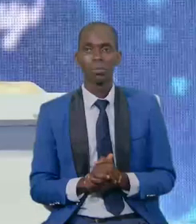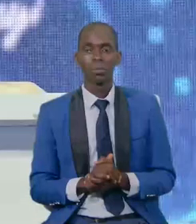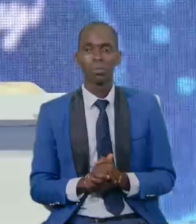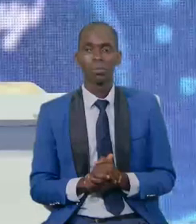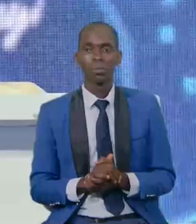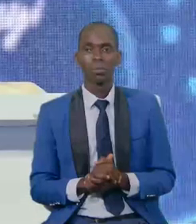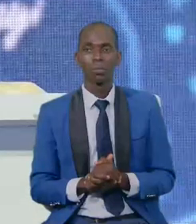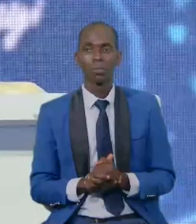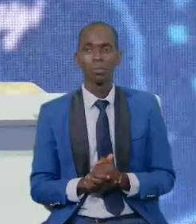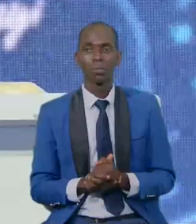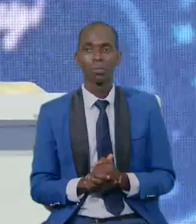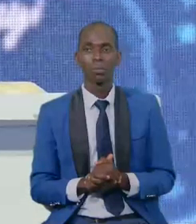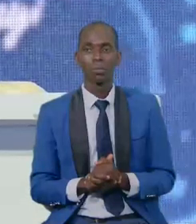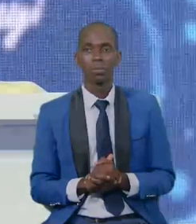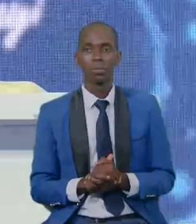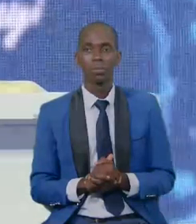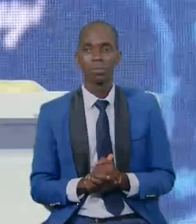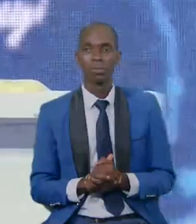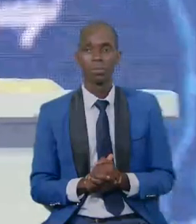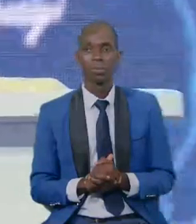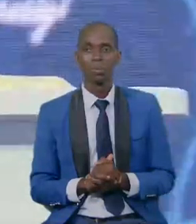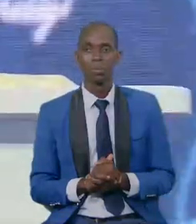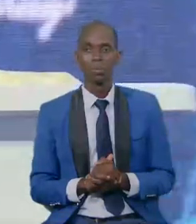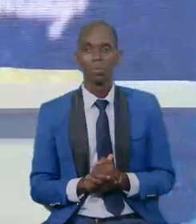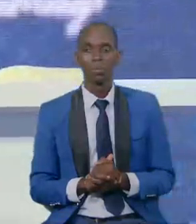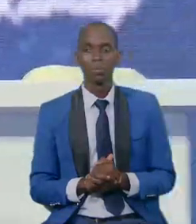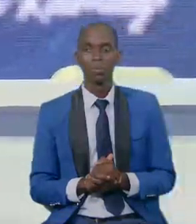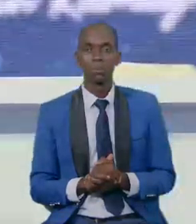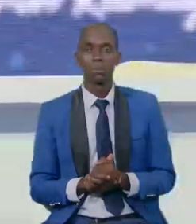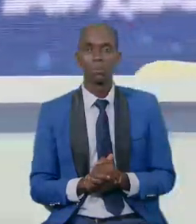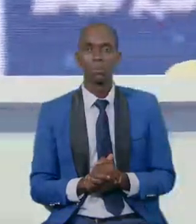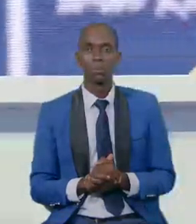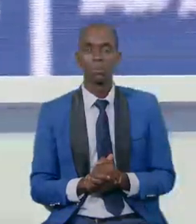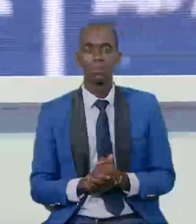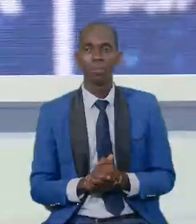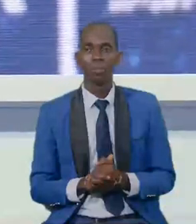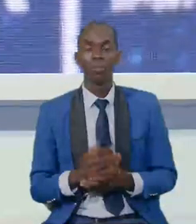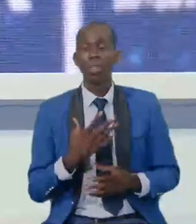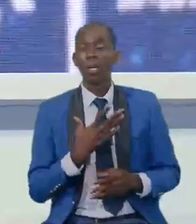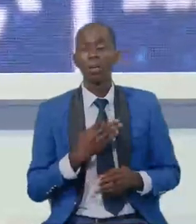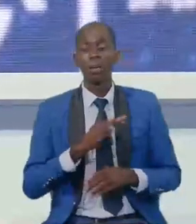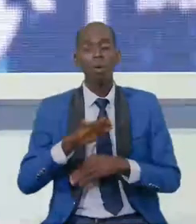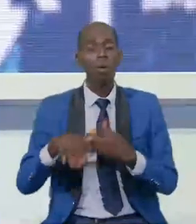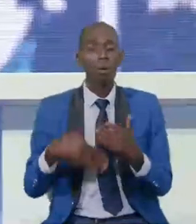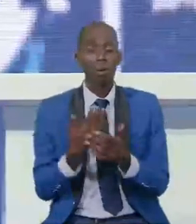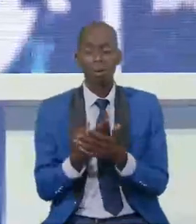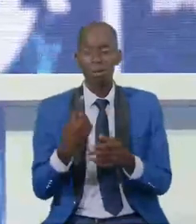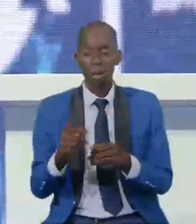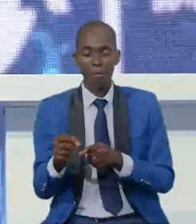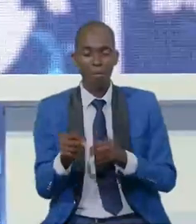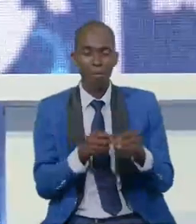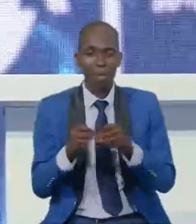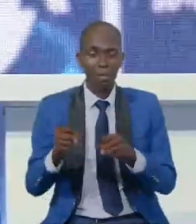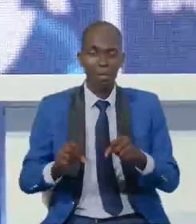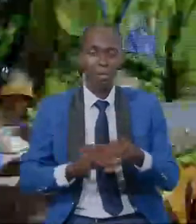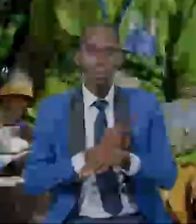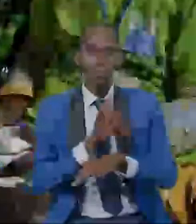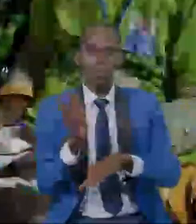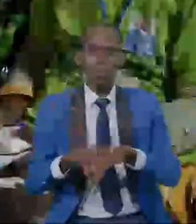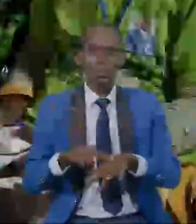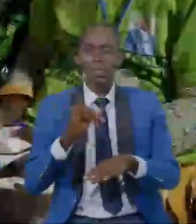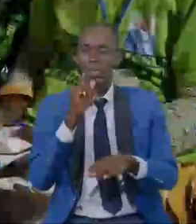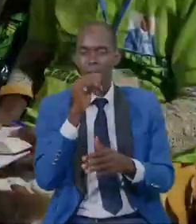la mésentente, vous irez maintenant vous réconcilier avec eux et demander leur pardon. Ils vont se réconcilier avec vous. Et la